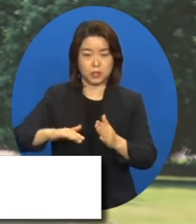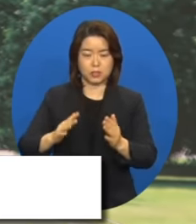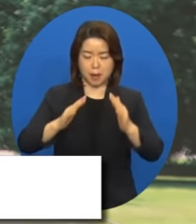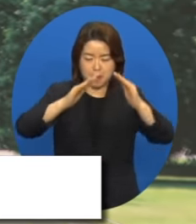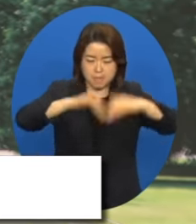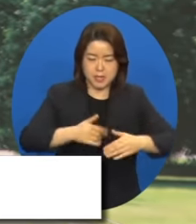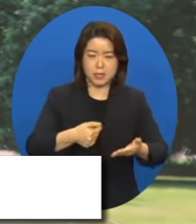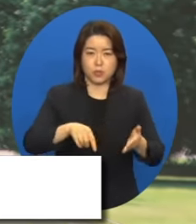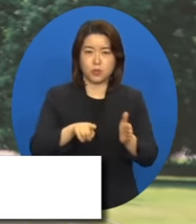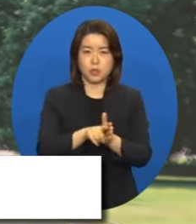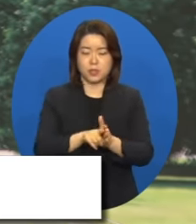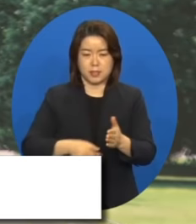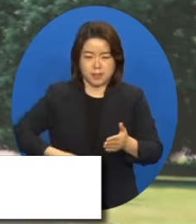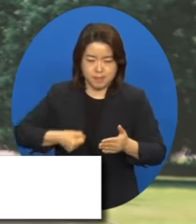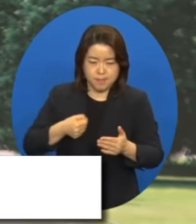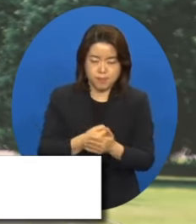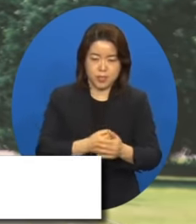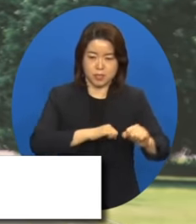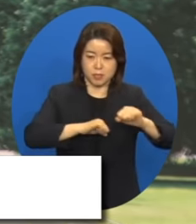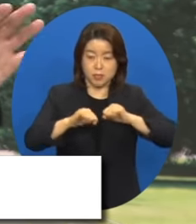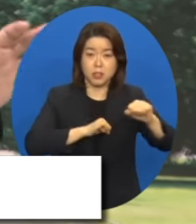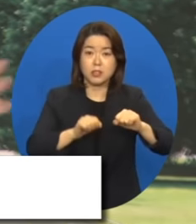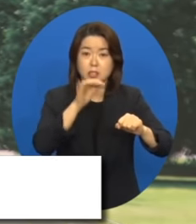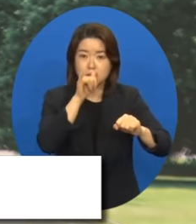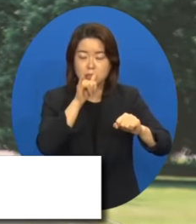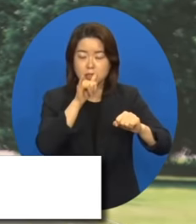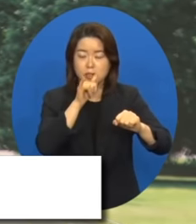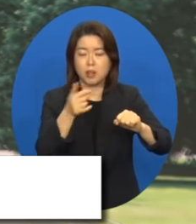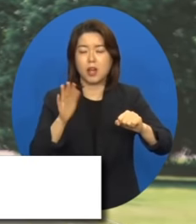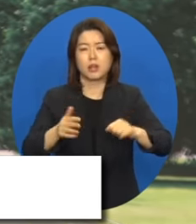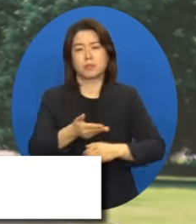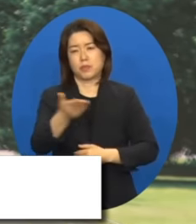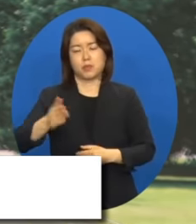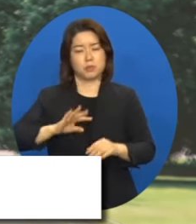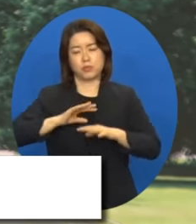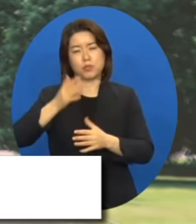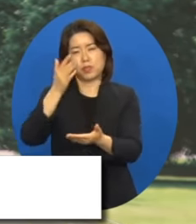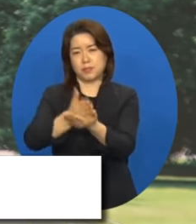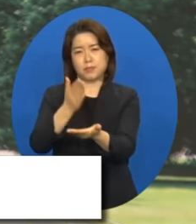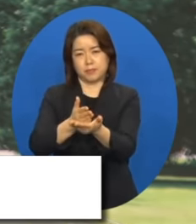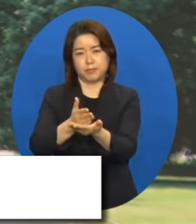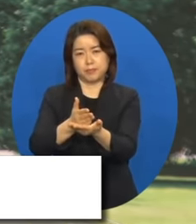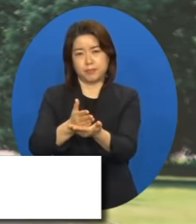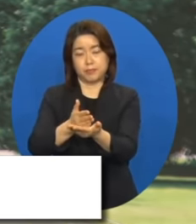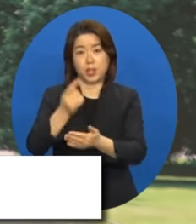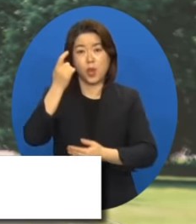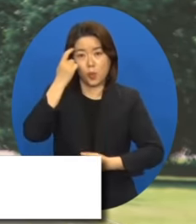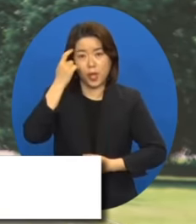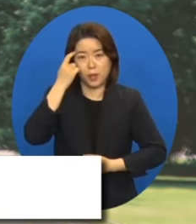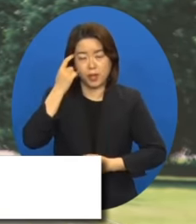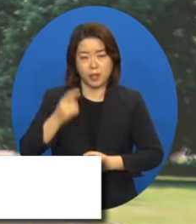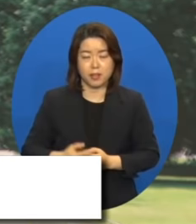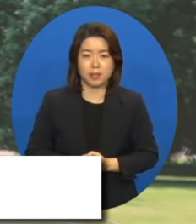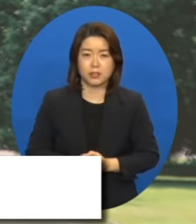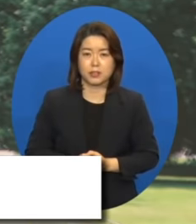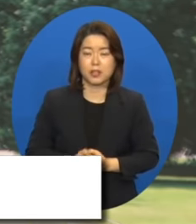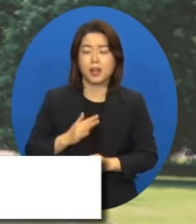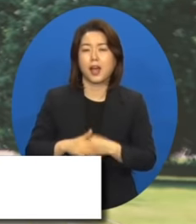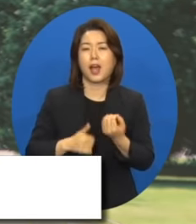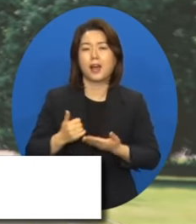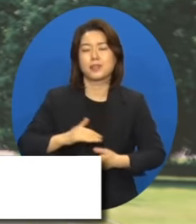아주 작심을 하고 역사하지만 두려워하지는 마시기 바랍니다. 왜냐하면 하나님은